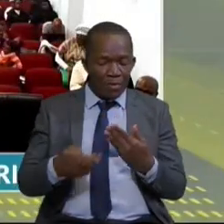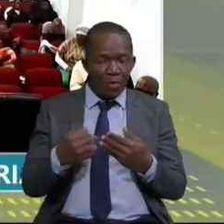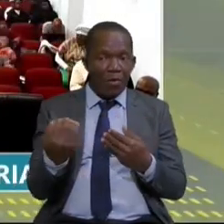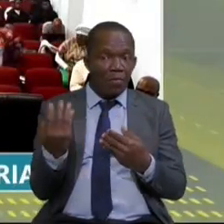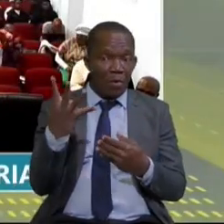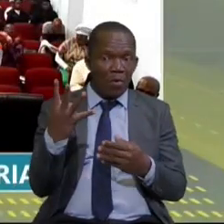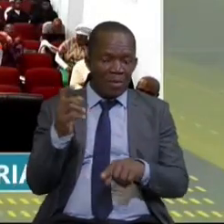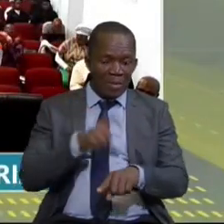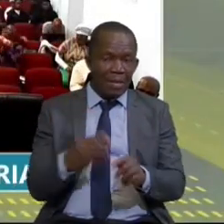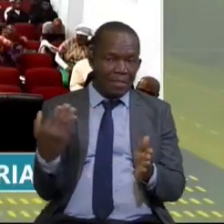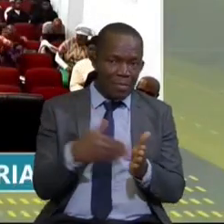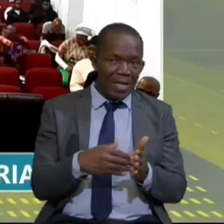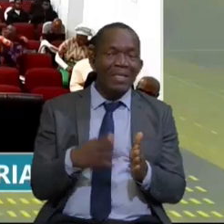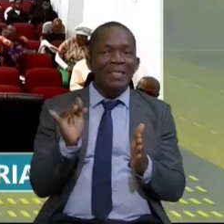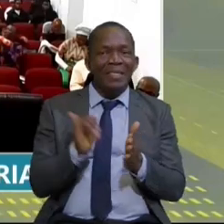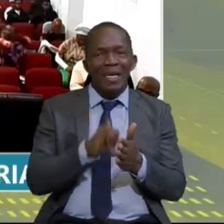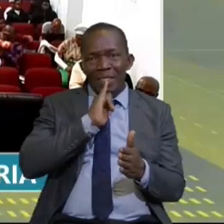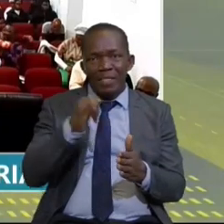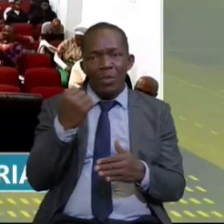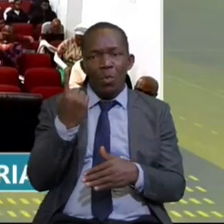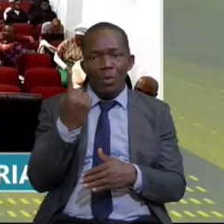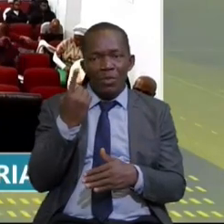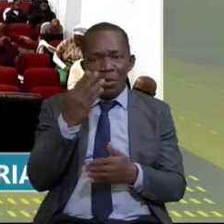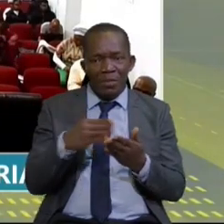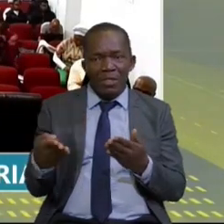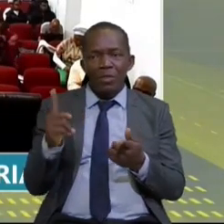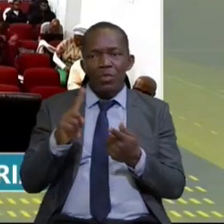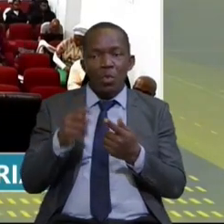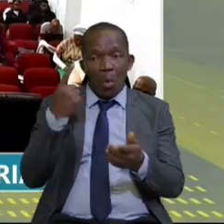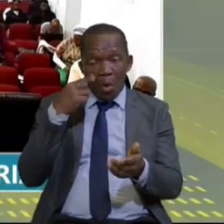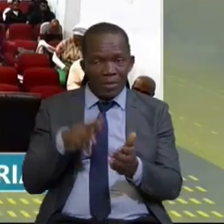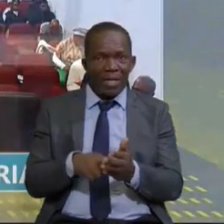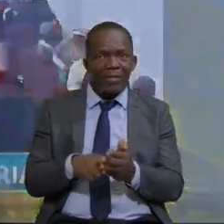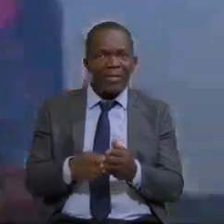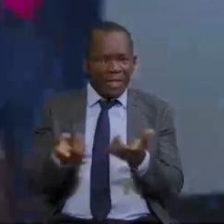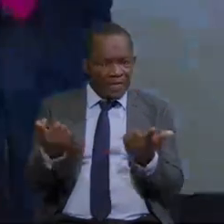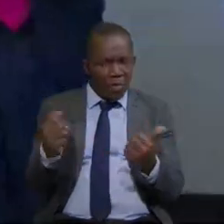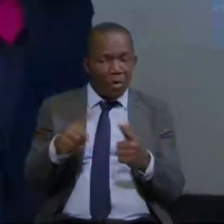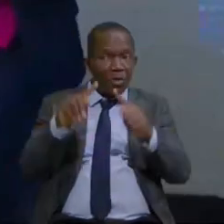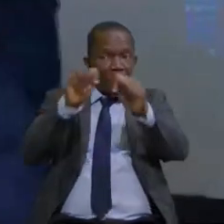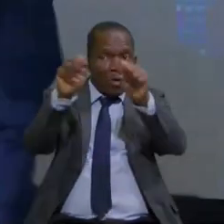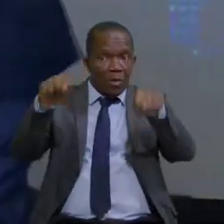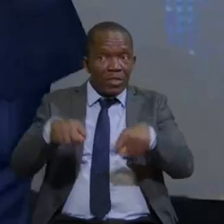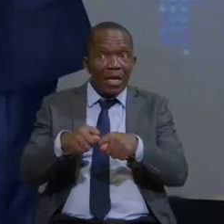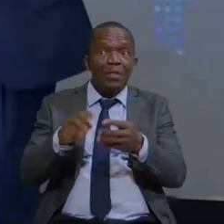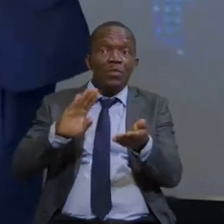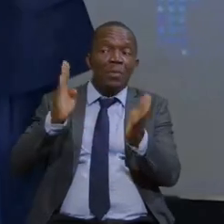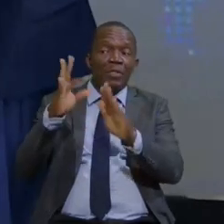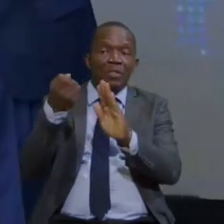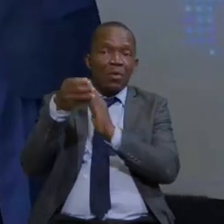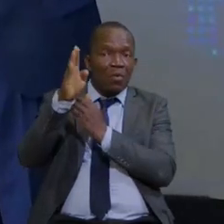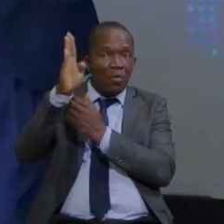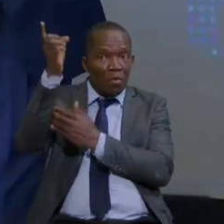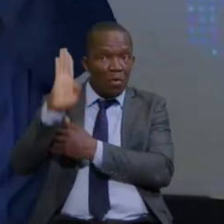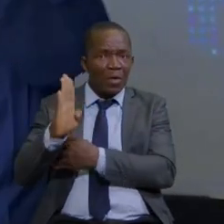Quand tu amènes ton don à l'autel et tu te souviens que quelqu'un a quelque chose contre toi, il y a